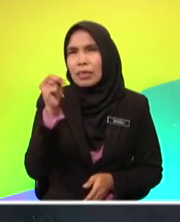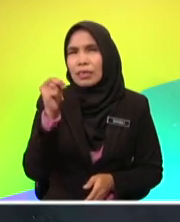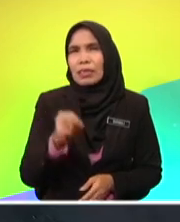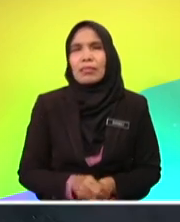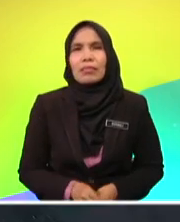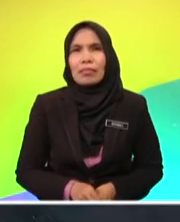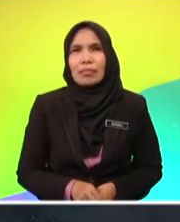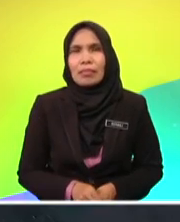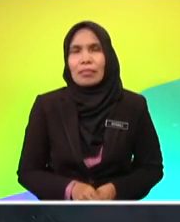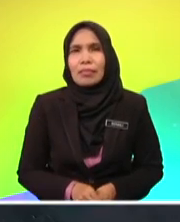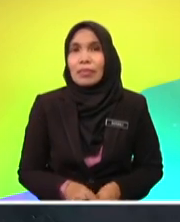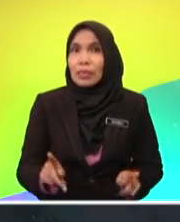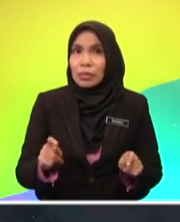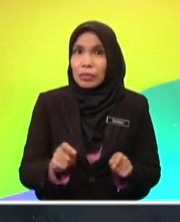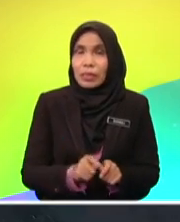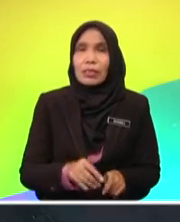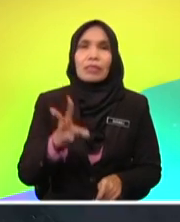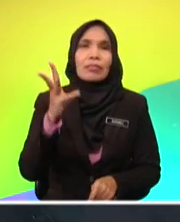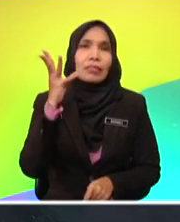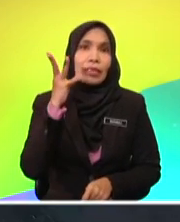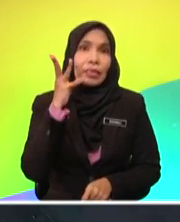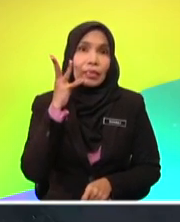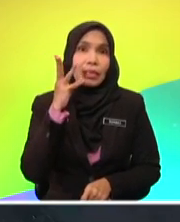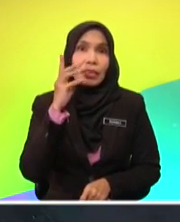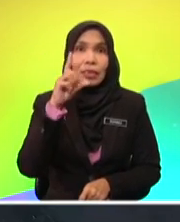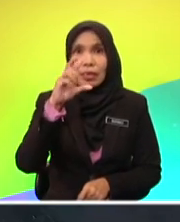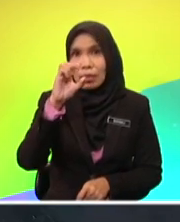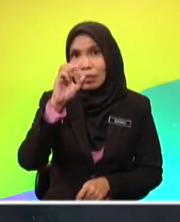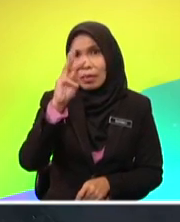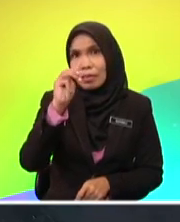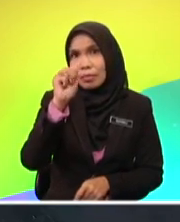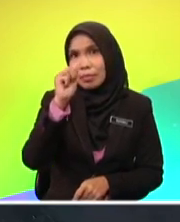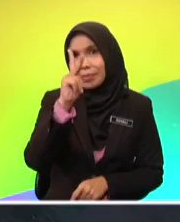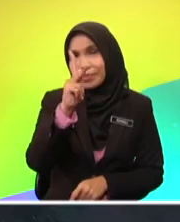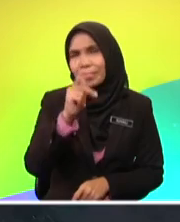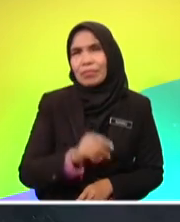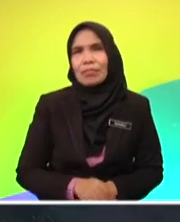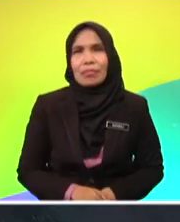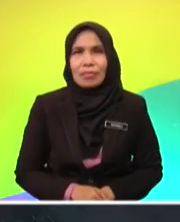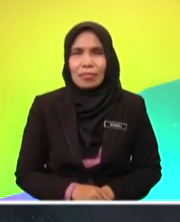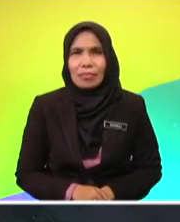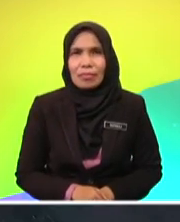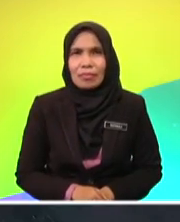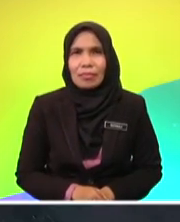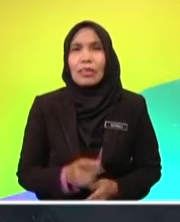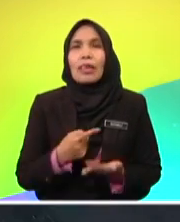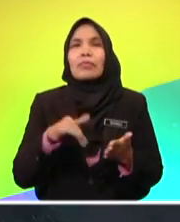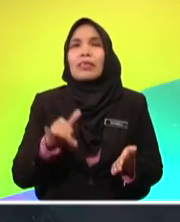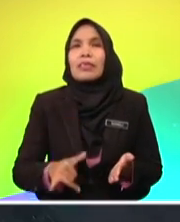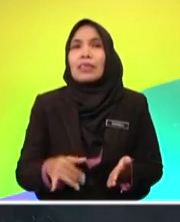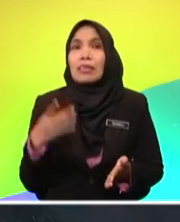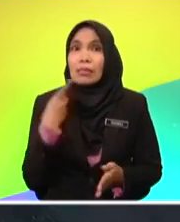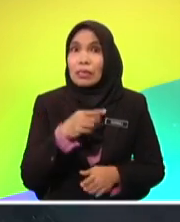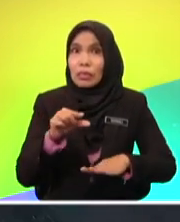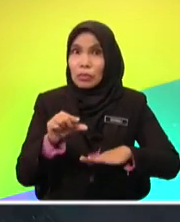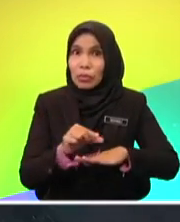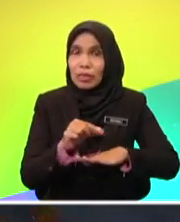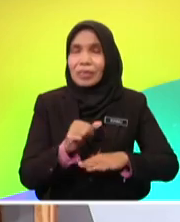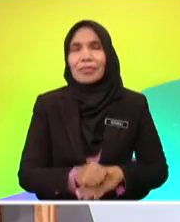cikgu. Kita bungkus nasi lemak tu guna apa sedia ya? Dia apa pada bahagian tumbuhan tersebut? Dah tentu-tentu